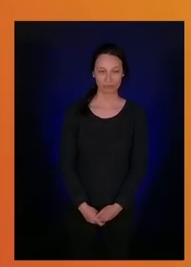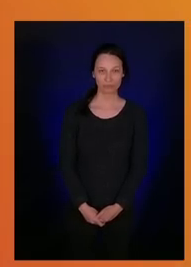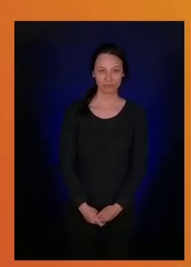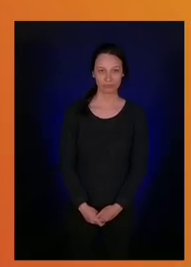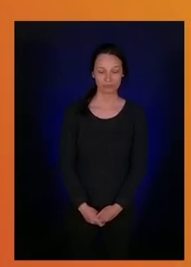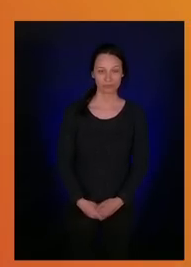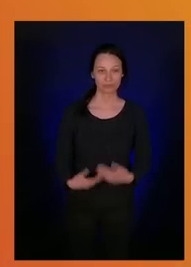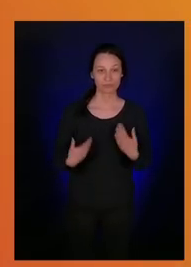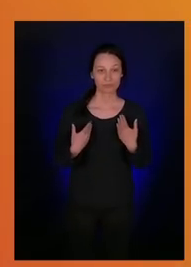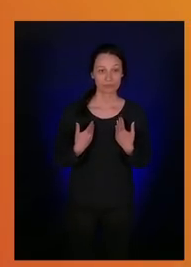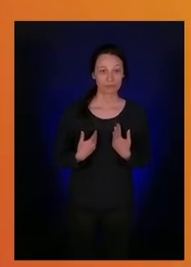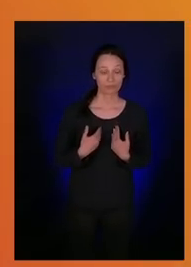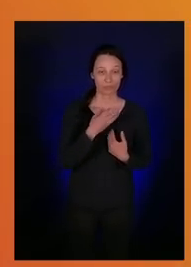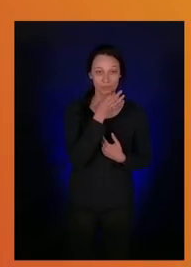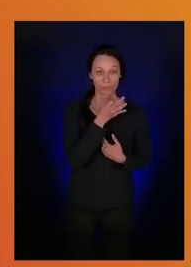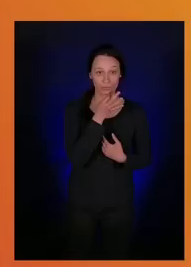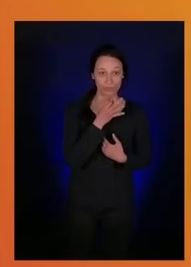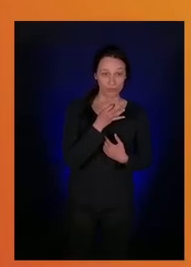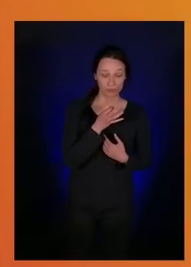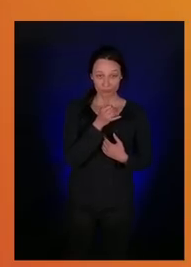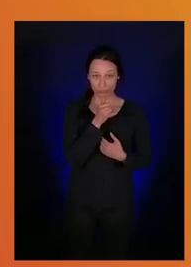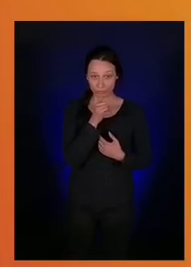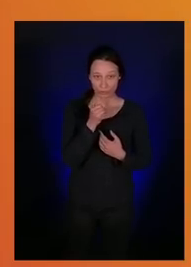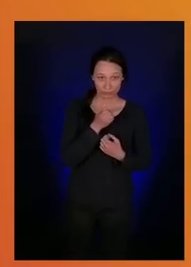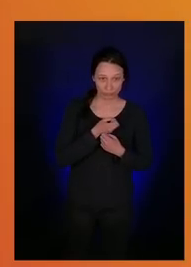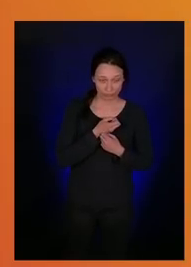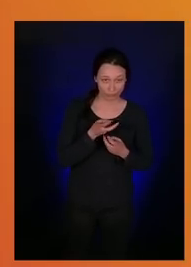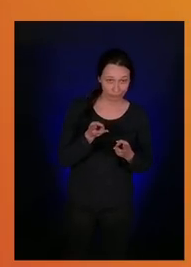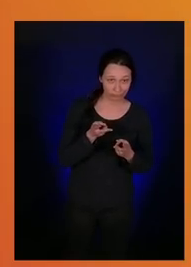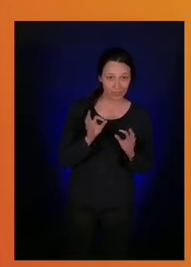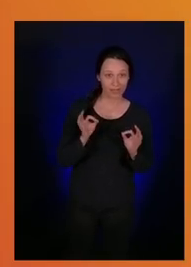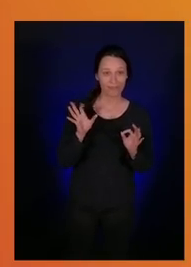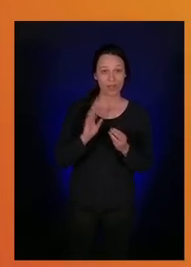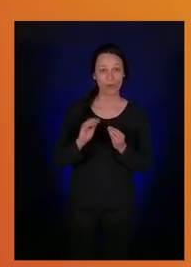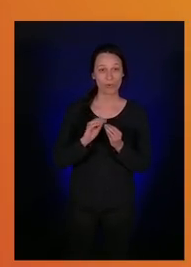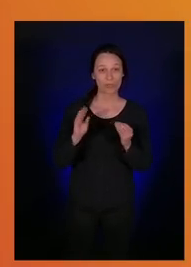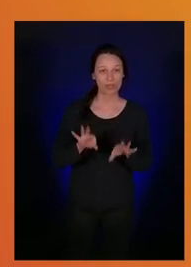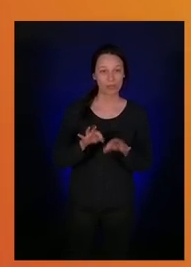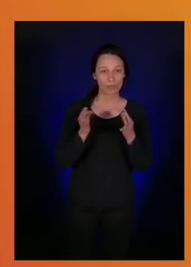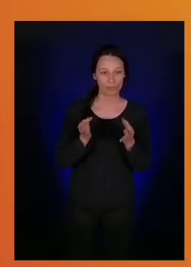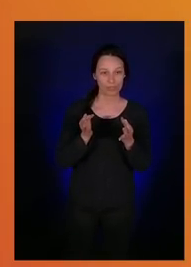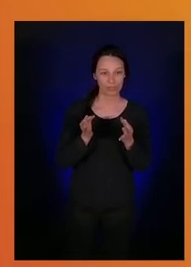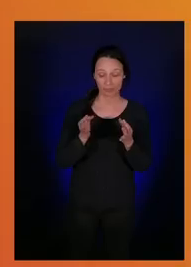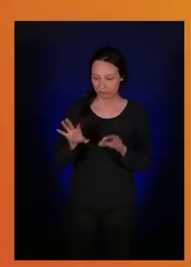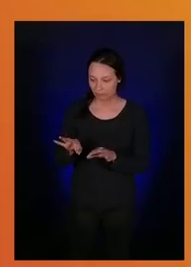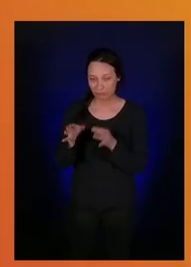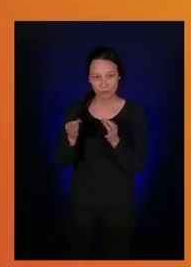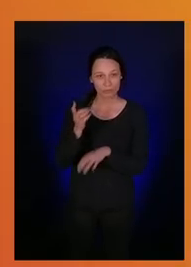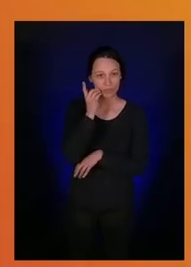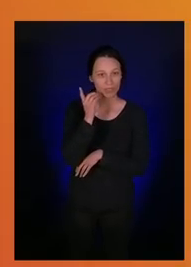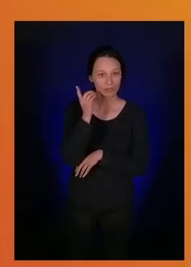J'en profite peut-être pour faire une petite annonce là aussi, dans les annonces objets trouvés, un téléphone Samsung de couleur